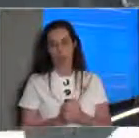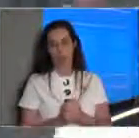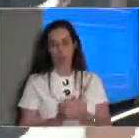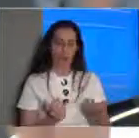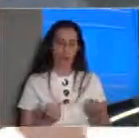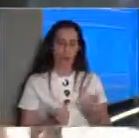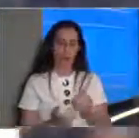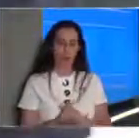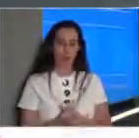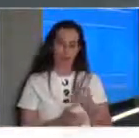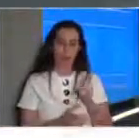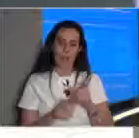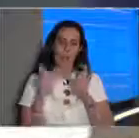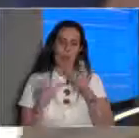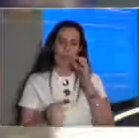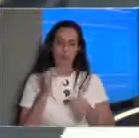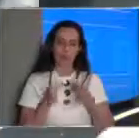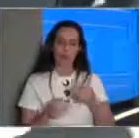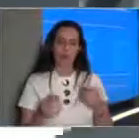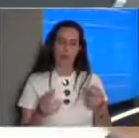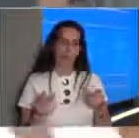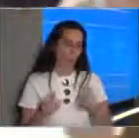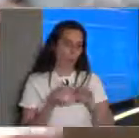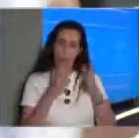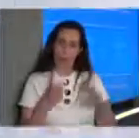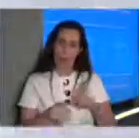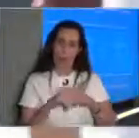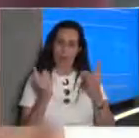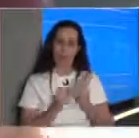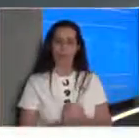ברמת העיקרון ובגדול צריך להגביל את בית המשפט, כמו גופים אחרים.